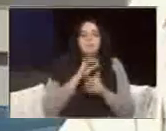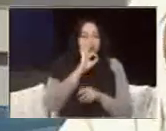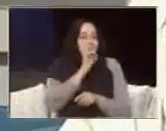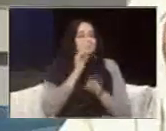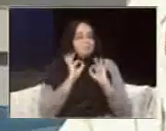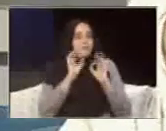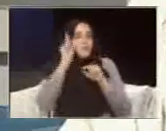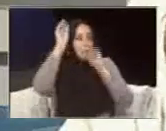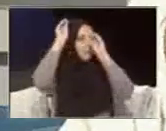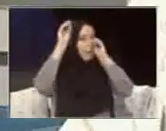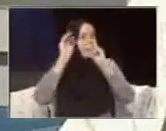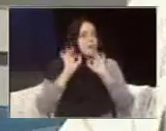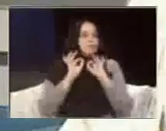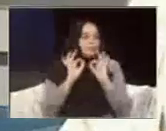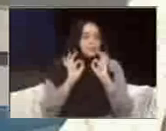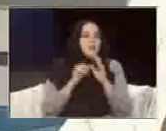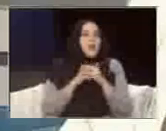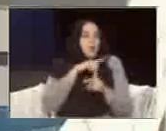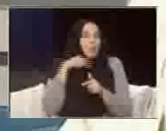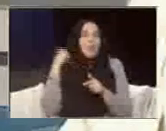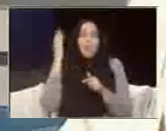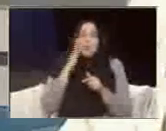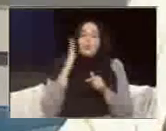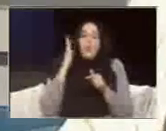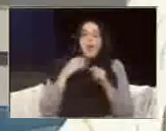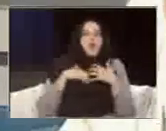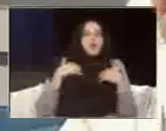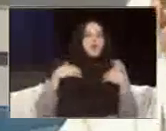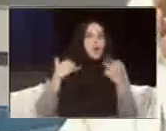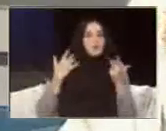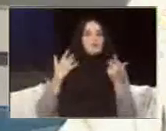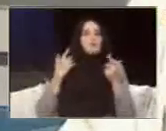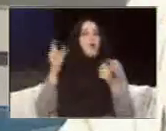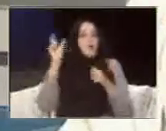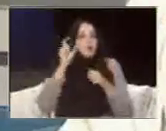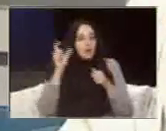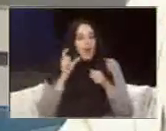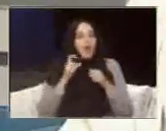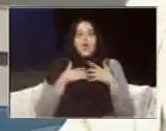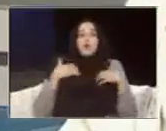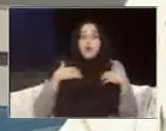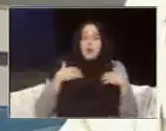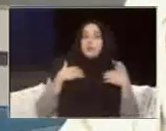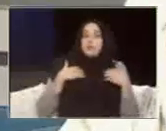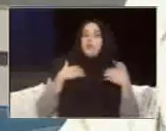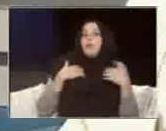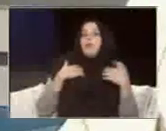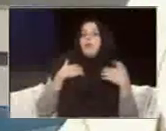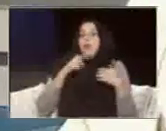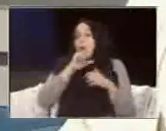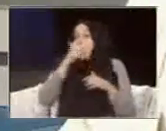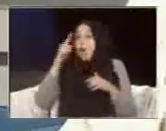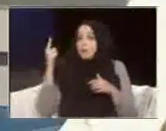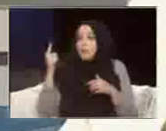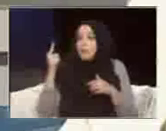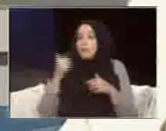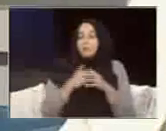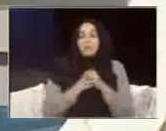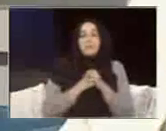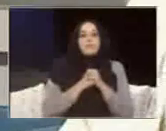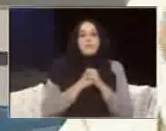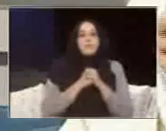إلى العلوم كلها، علوم الشريعة والعلوم المختلفة، العلوم الفروض الكفائية يعني